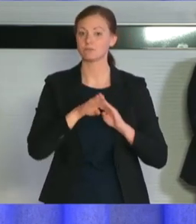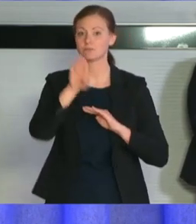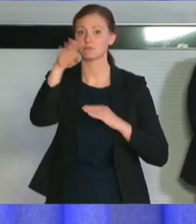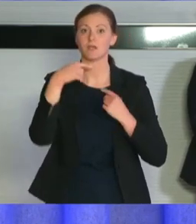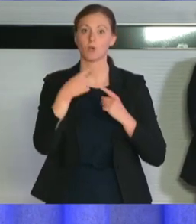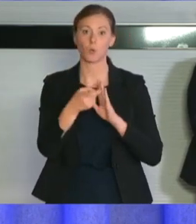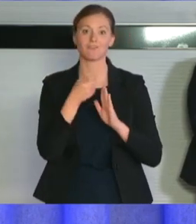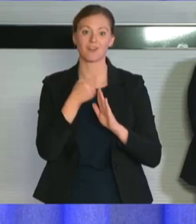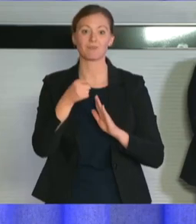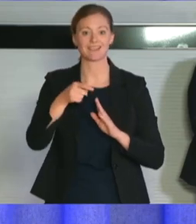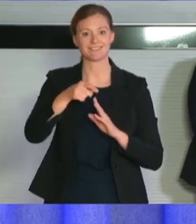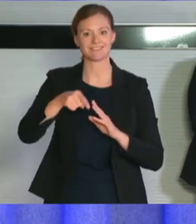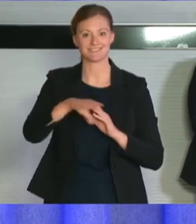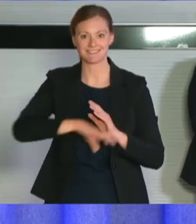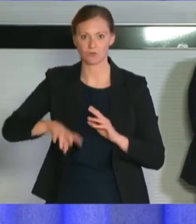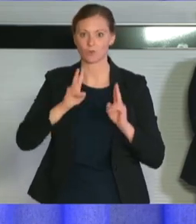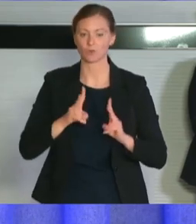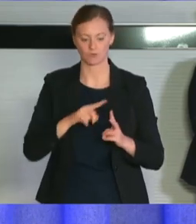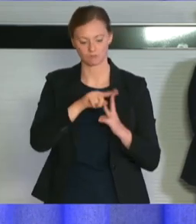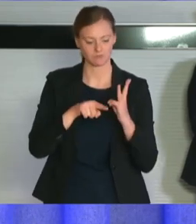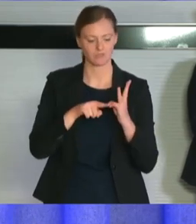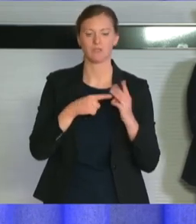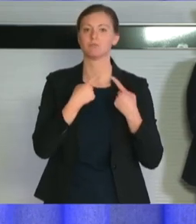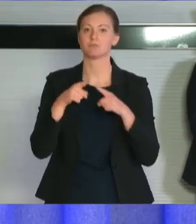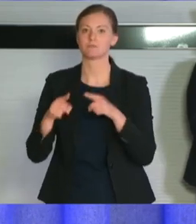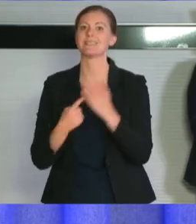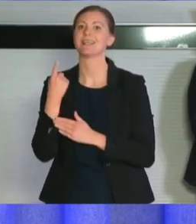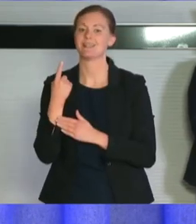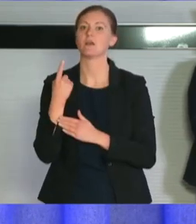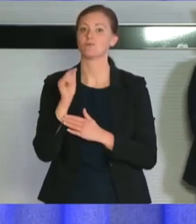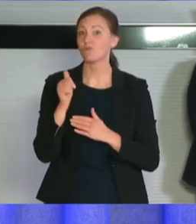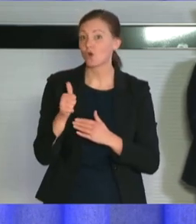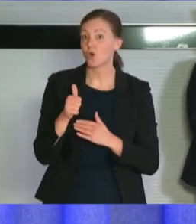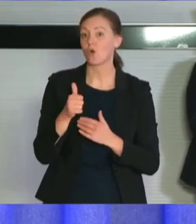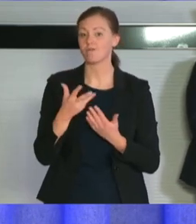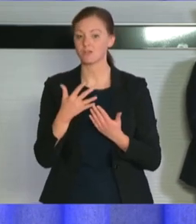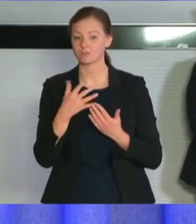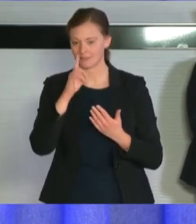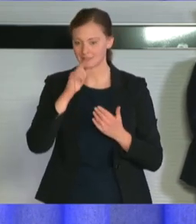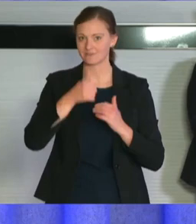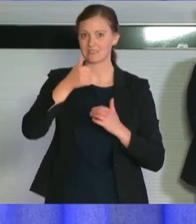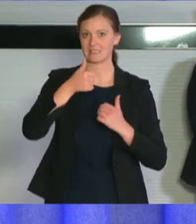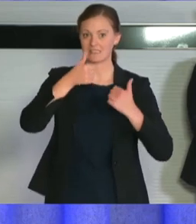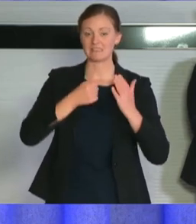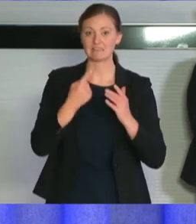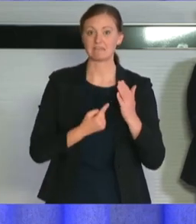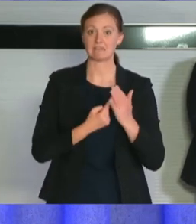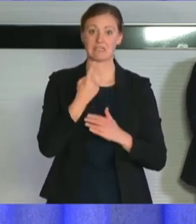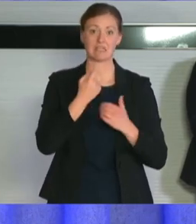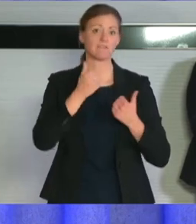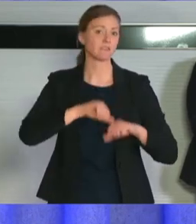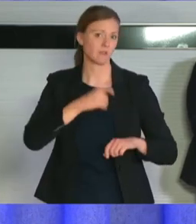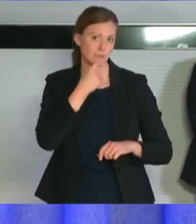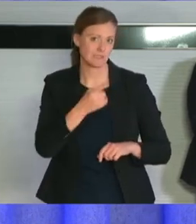den sektoren. Så det er tre forskjellige kilder. Hva som er de største kildene er vanskelig å si nå. For eksempel er reiselivsnæringen, når vi hadde møte